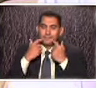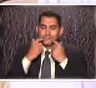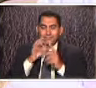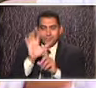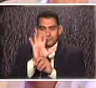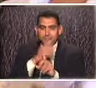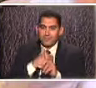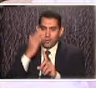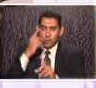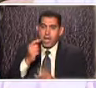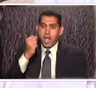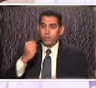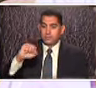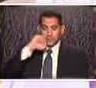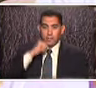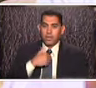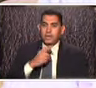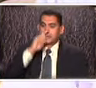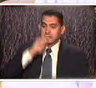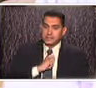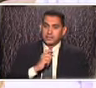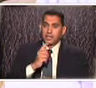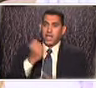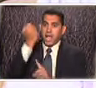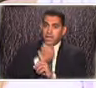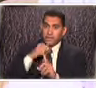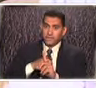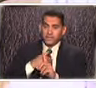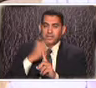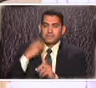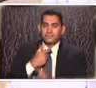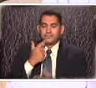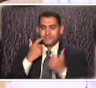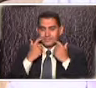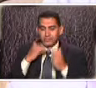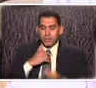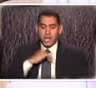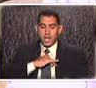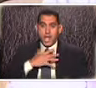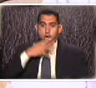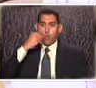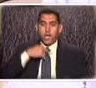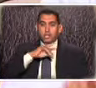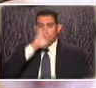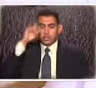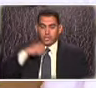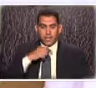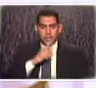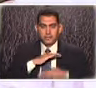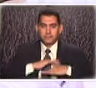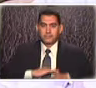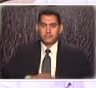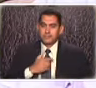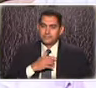لانه استطاع ان يغلب نفسه نعم والذي يستطيع بصدق ان يغلب نفسه يستطيع ان يغير